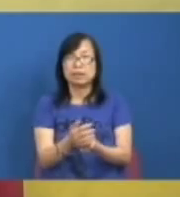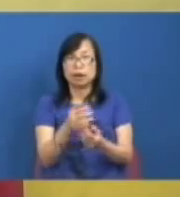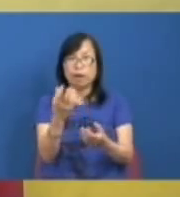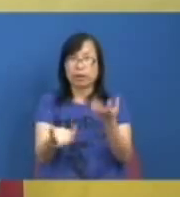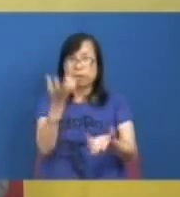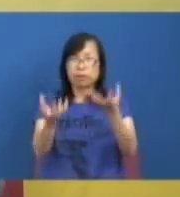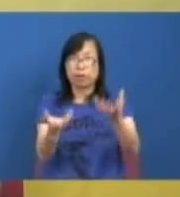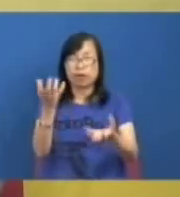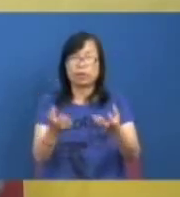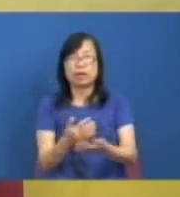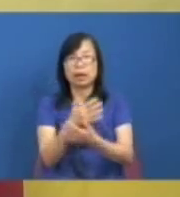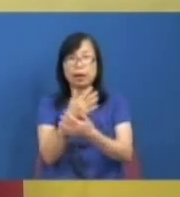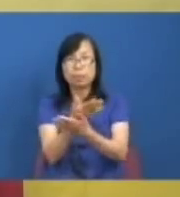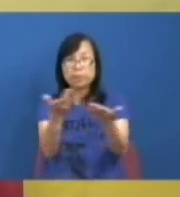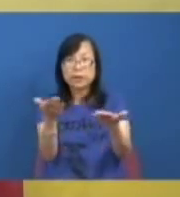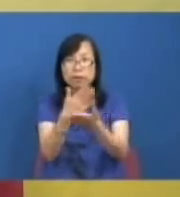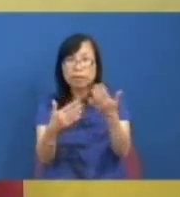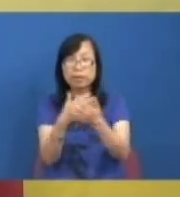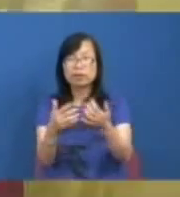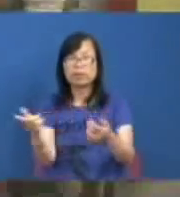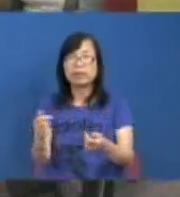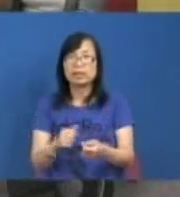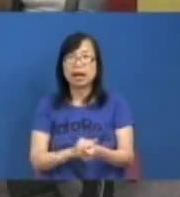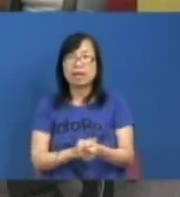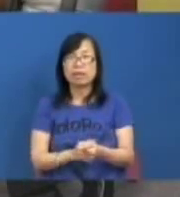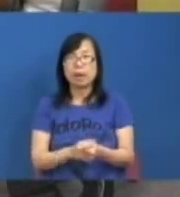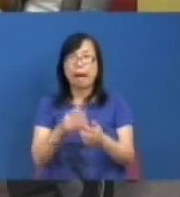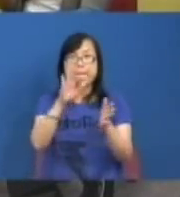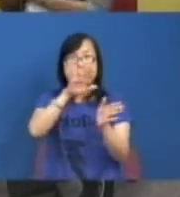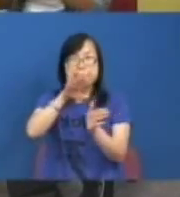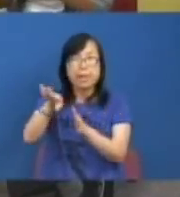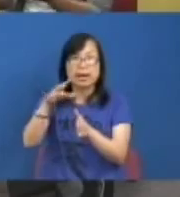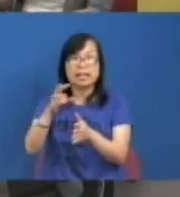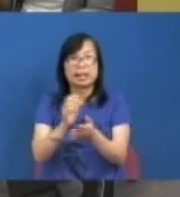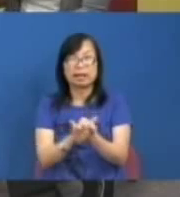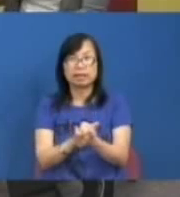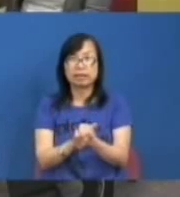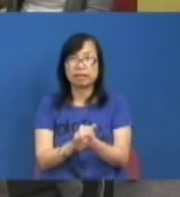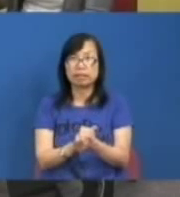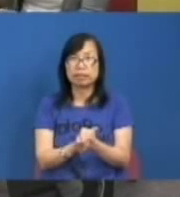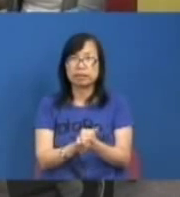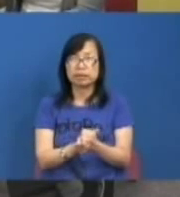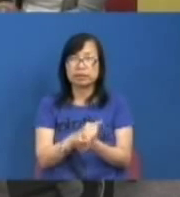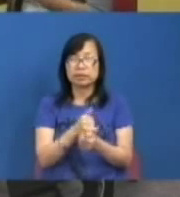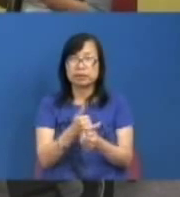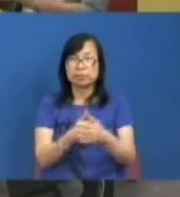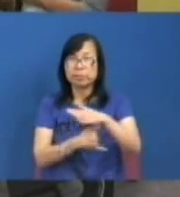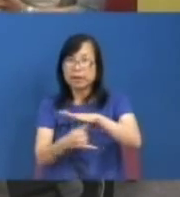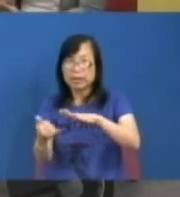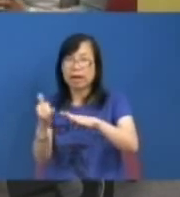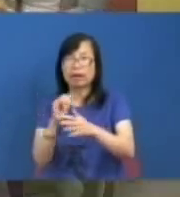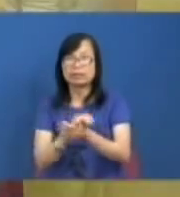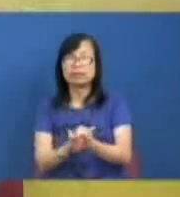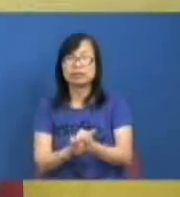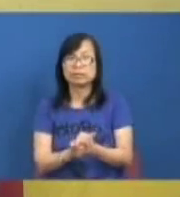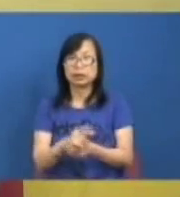嗱，咁多位網友，你聽到蒲職師講嘅啦，那個叫避難層啊。咁你證明嗱，有一樣嘢就係我哋如果接觸得